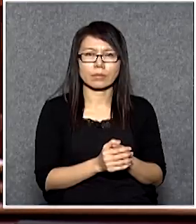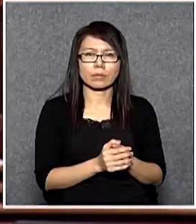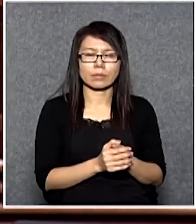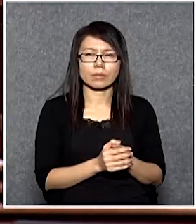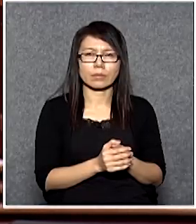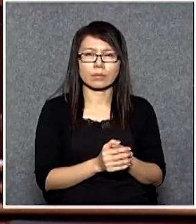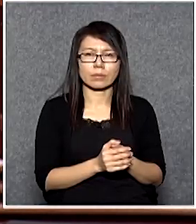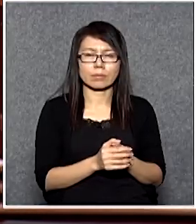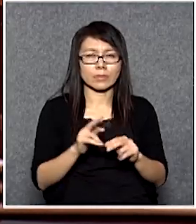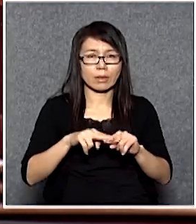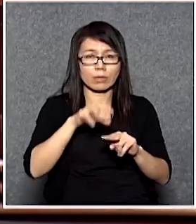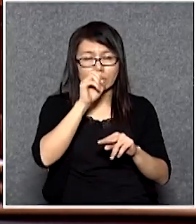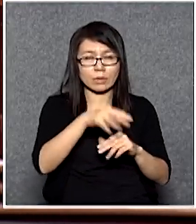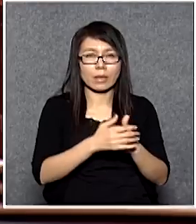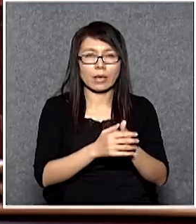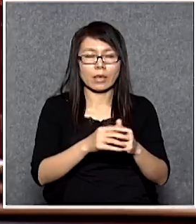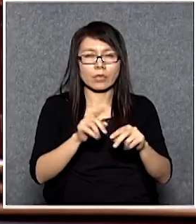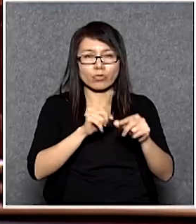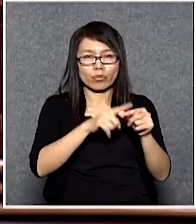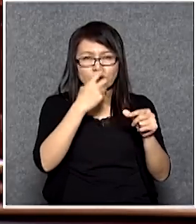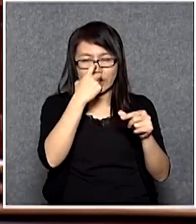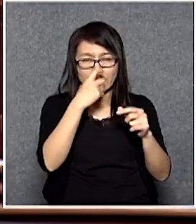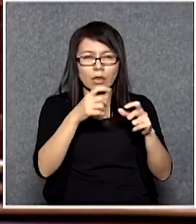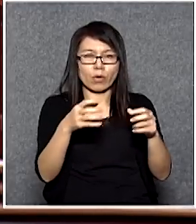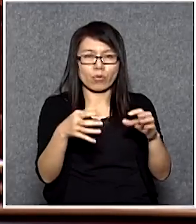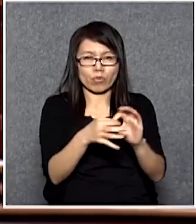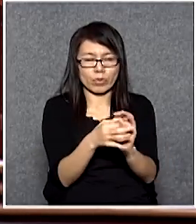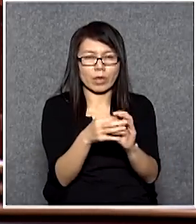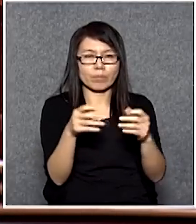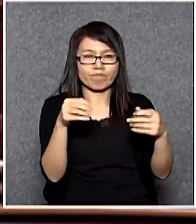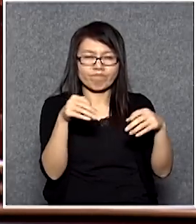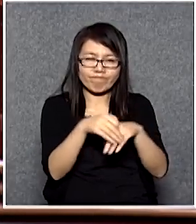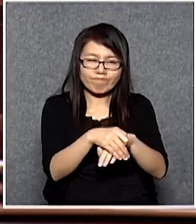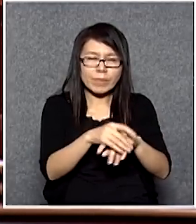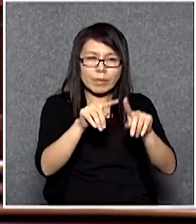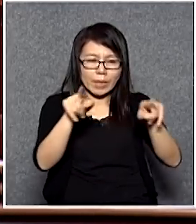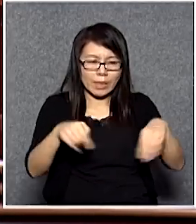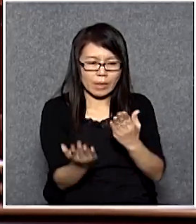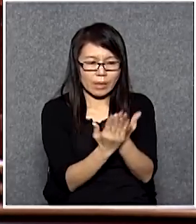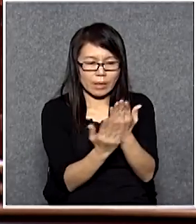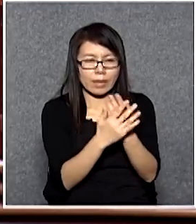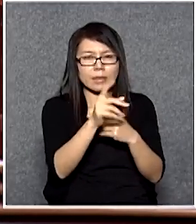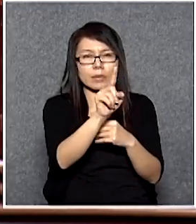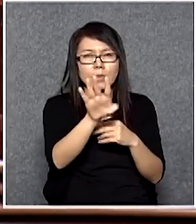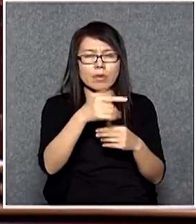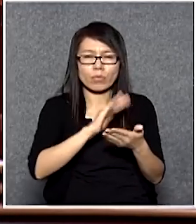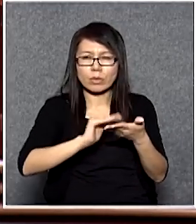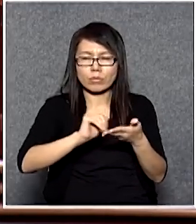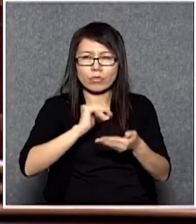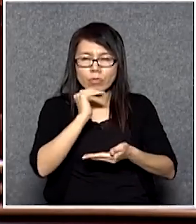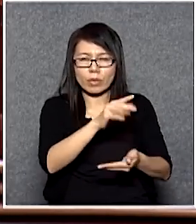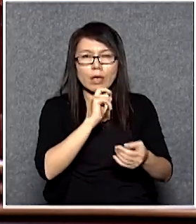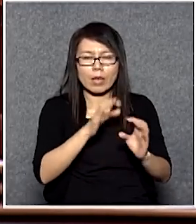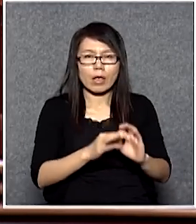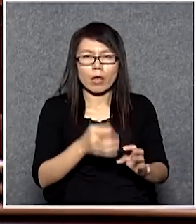他說中英聯合聲明連埋14個附表巨細無遺，將香